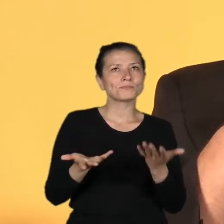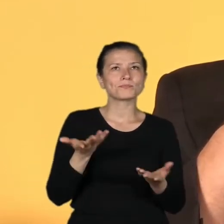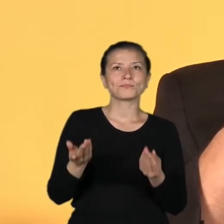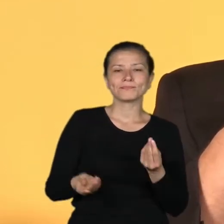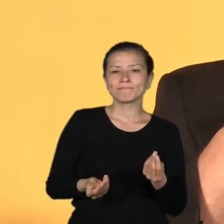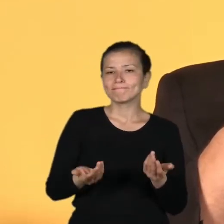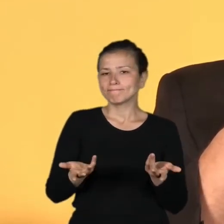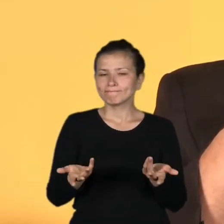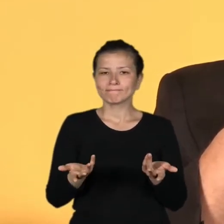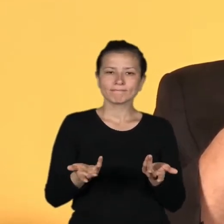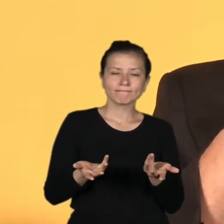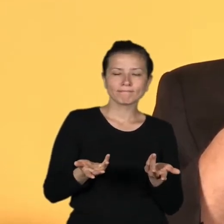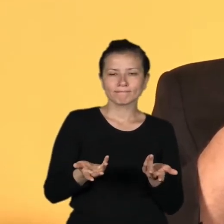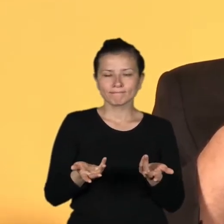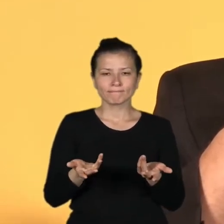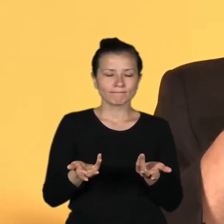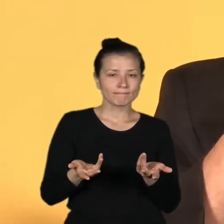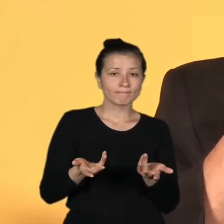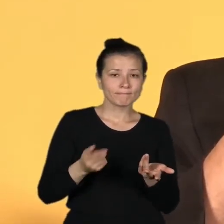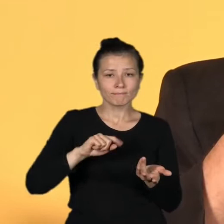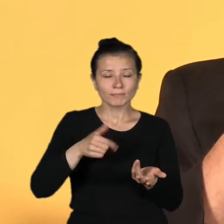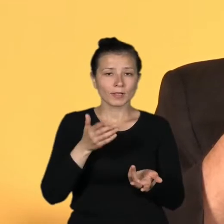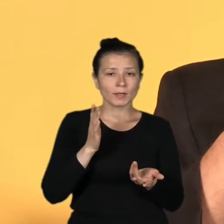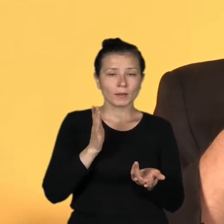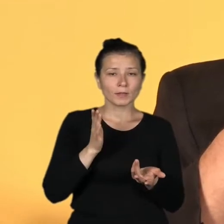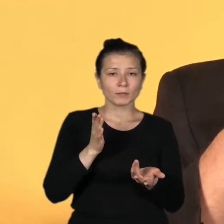powiedzieć, będziemy tutaj